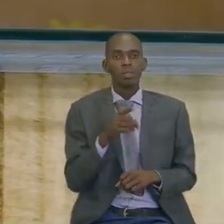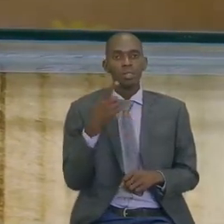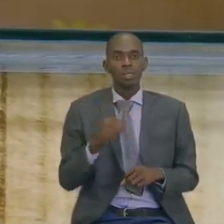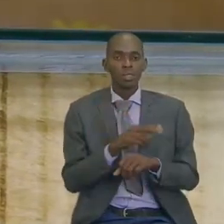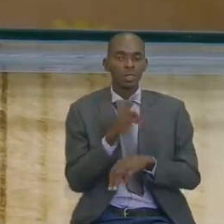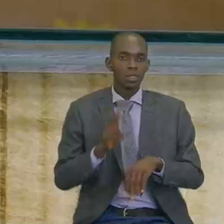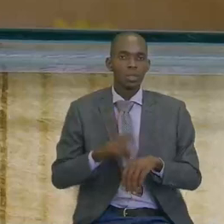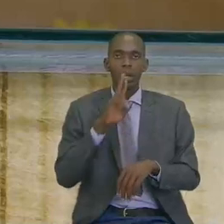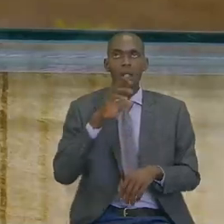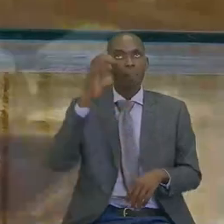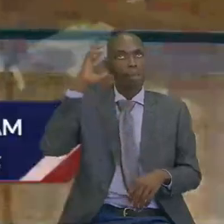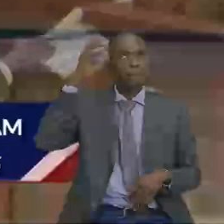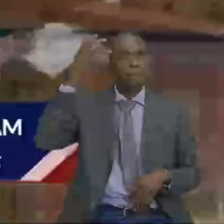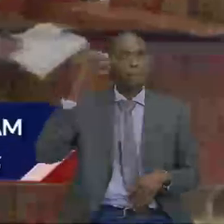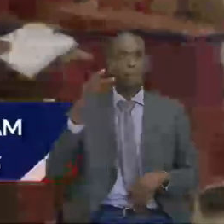ont été comme un délire.